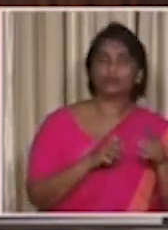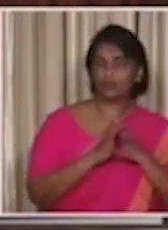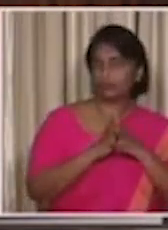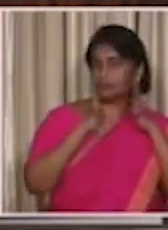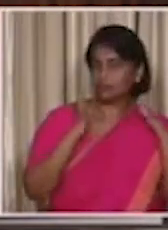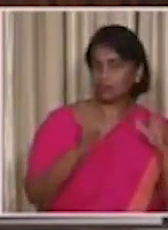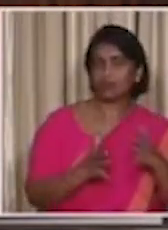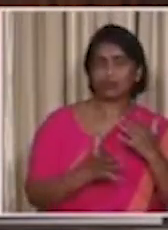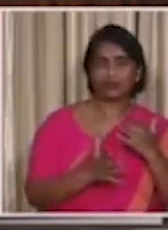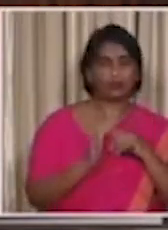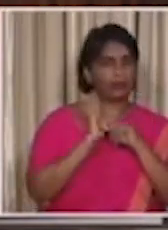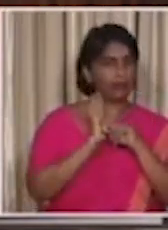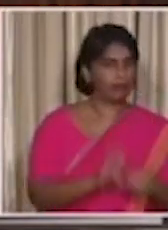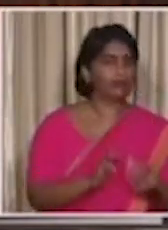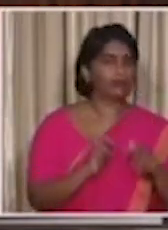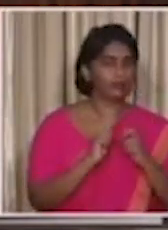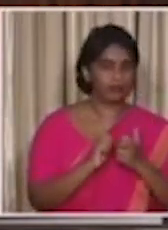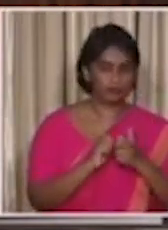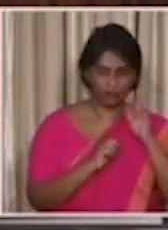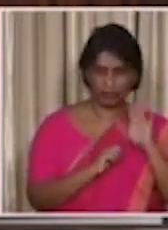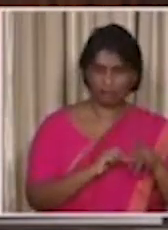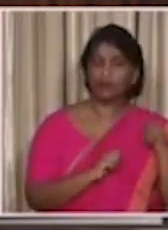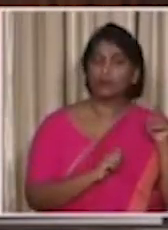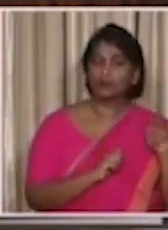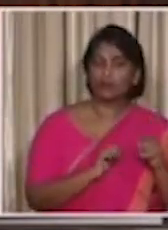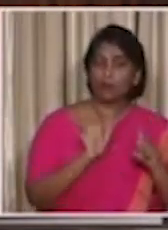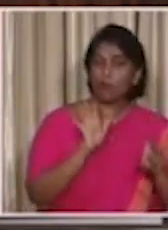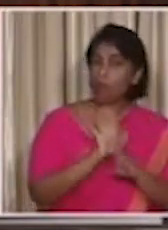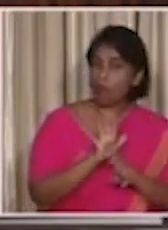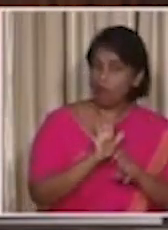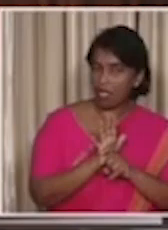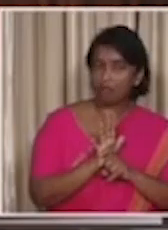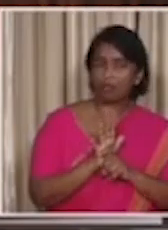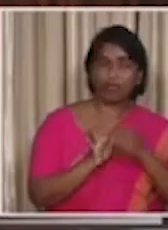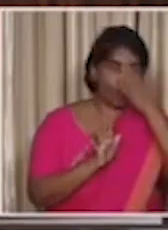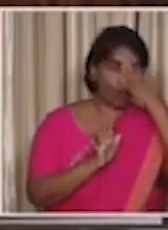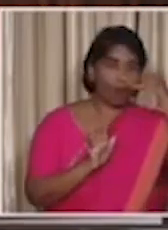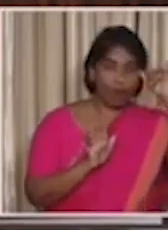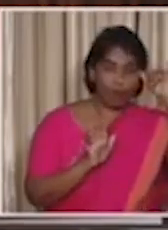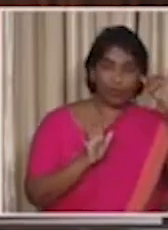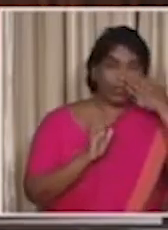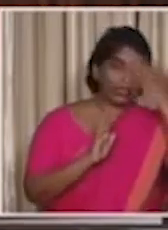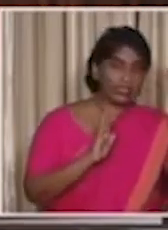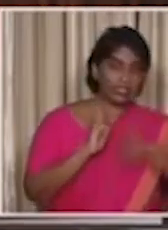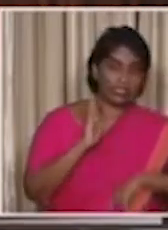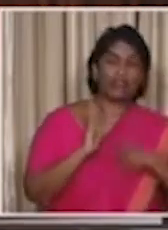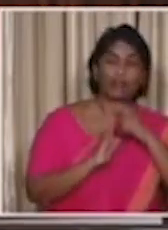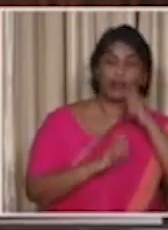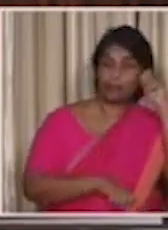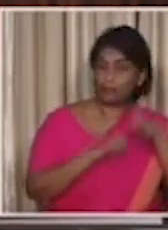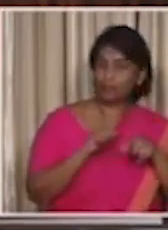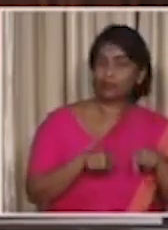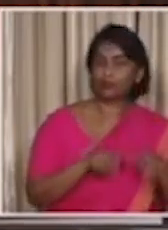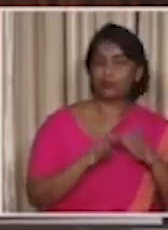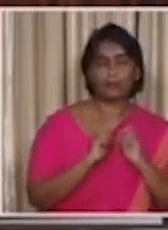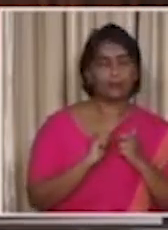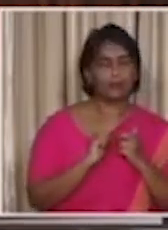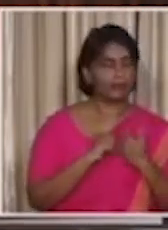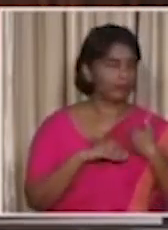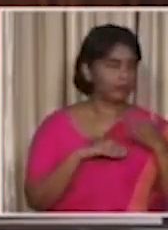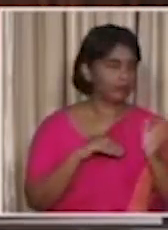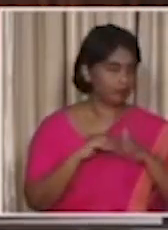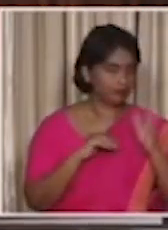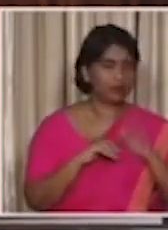විශාල අසාධානයක් වී තිබෙනවා. මොනරාගල සිට මුලතිව් යාපනය දක්වාම ජනතාව මේ ප්‍රශ්නයට මුහුණ